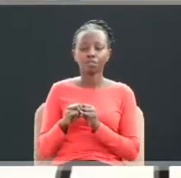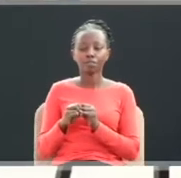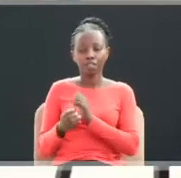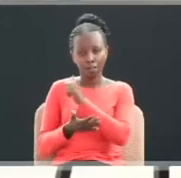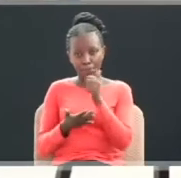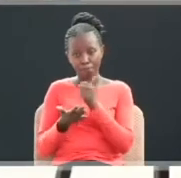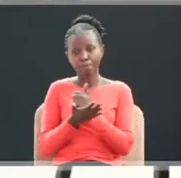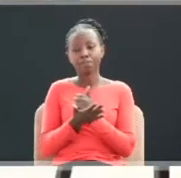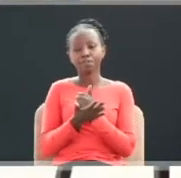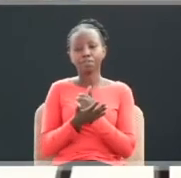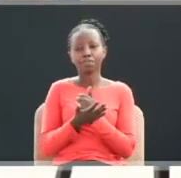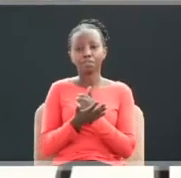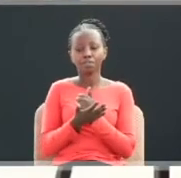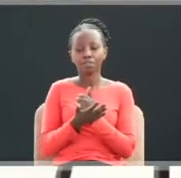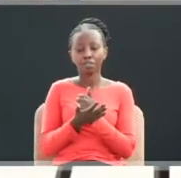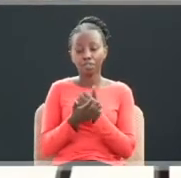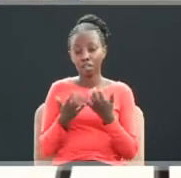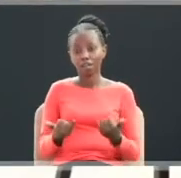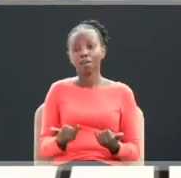Amen. Sasa,